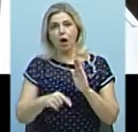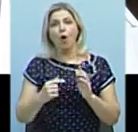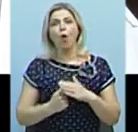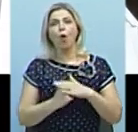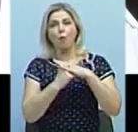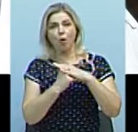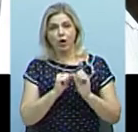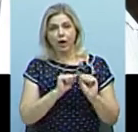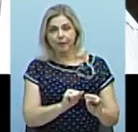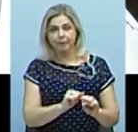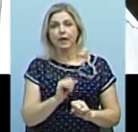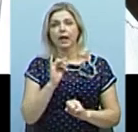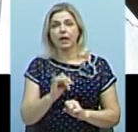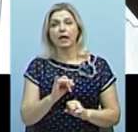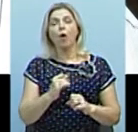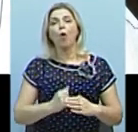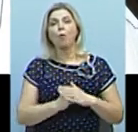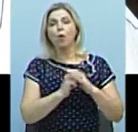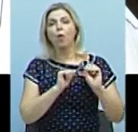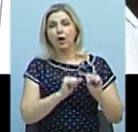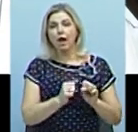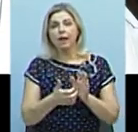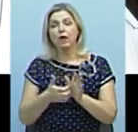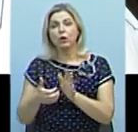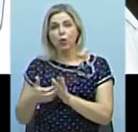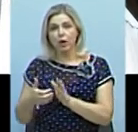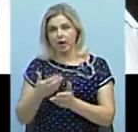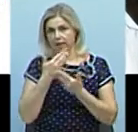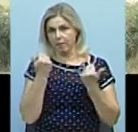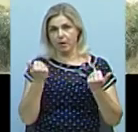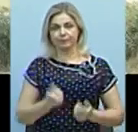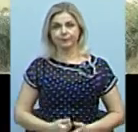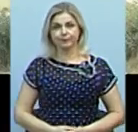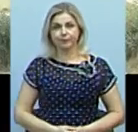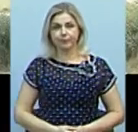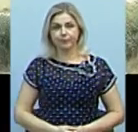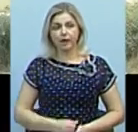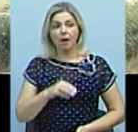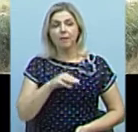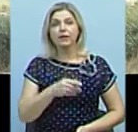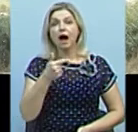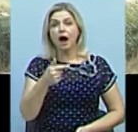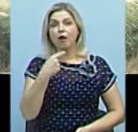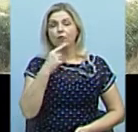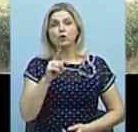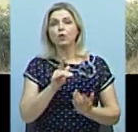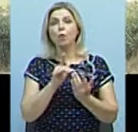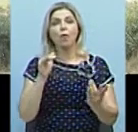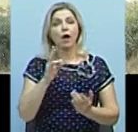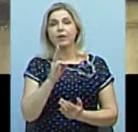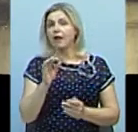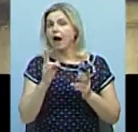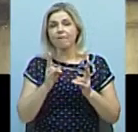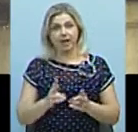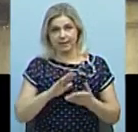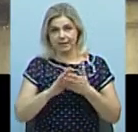По підводної частині опор недоліків немає. Михайло Ганич говорить, міст не в аварійному